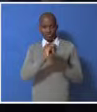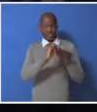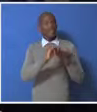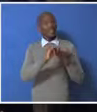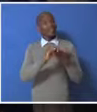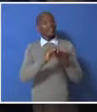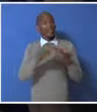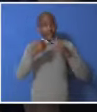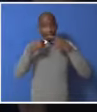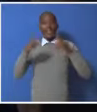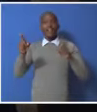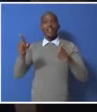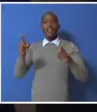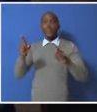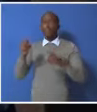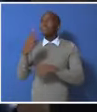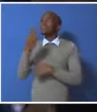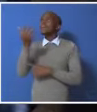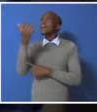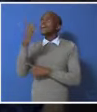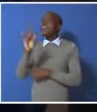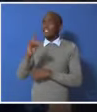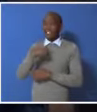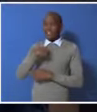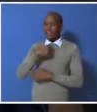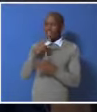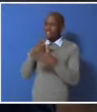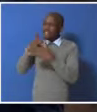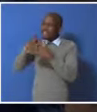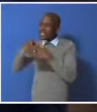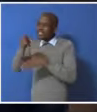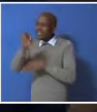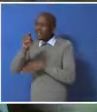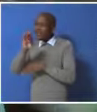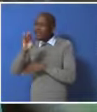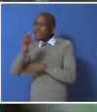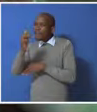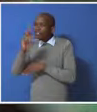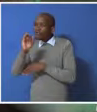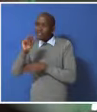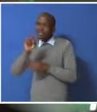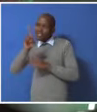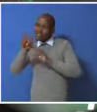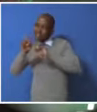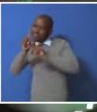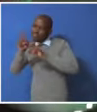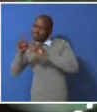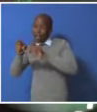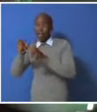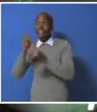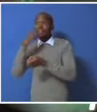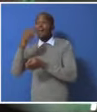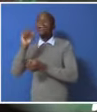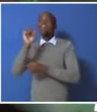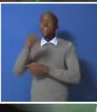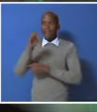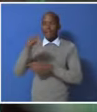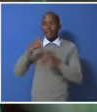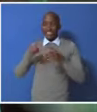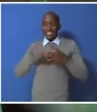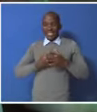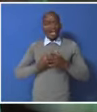around 2018 ke be ke ya ko minister ko department-eng ya B3 ko Gaborone ke ya go ba botsa ka yone and be ba re e